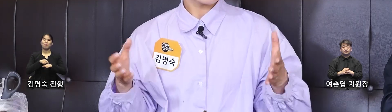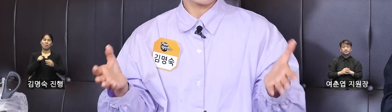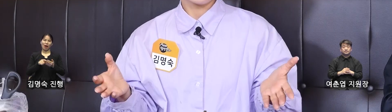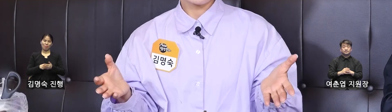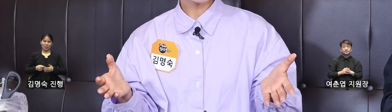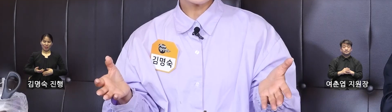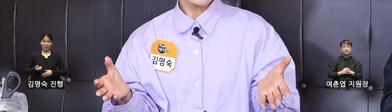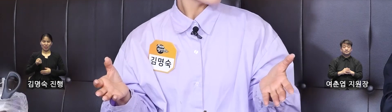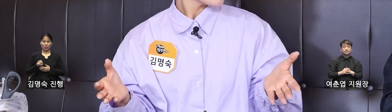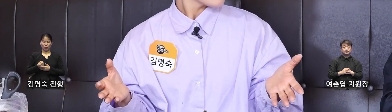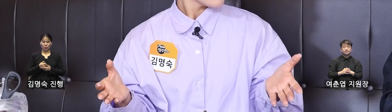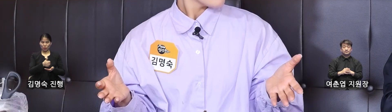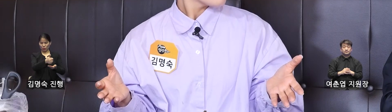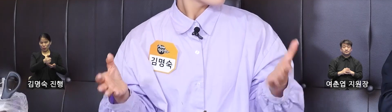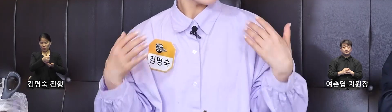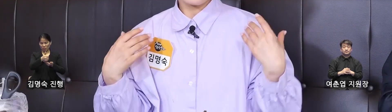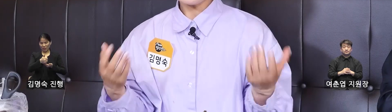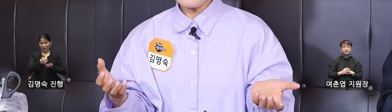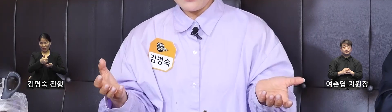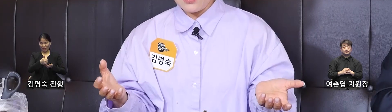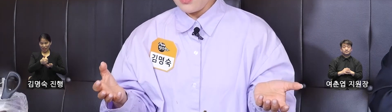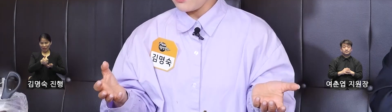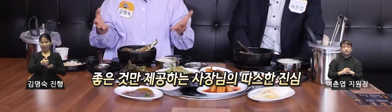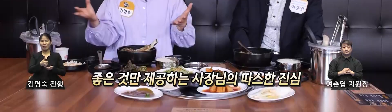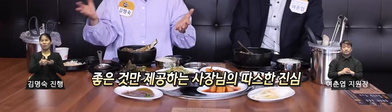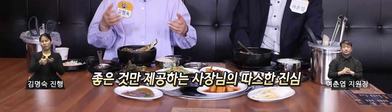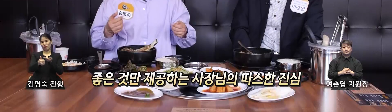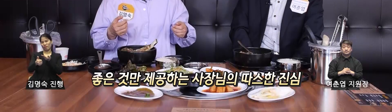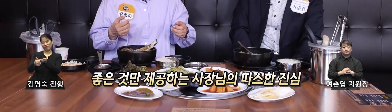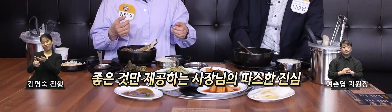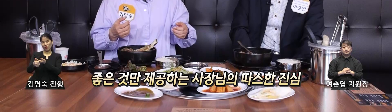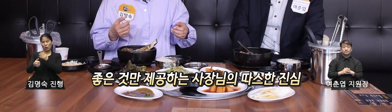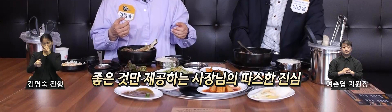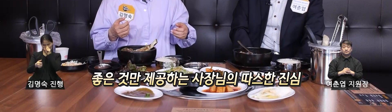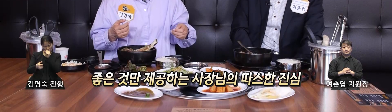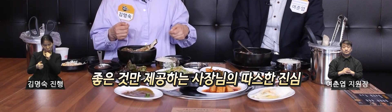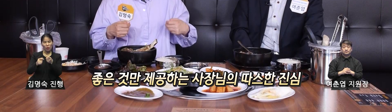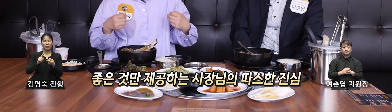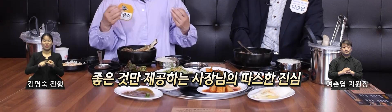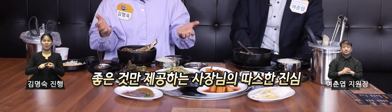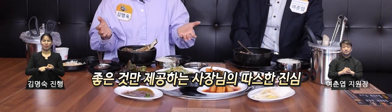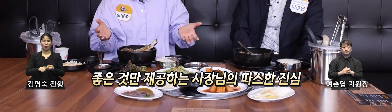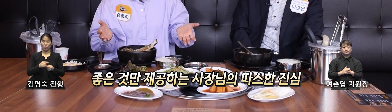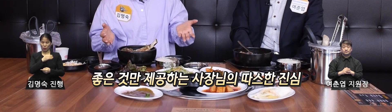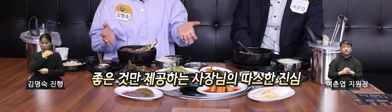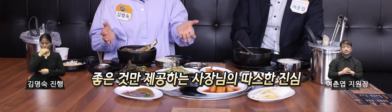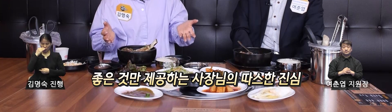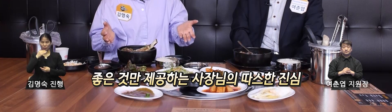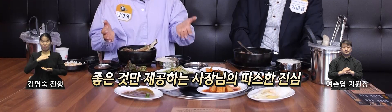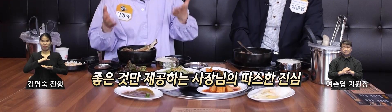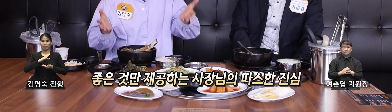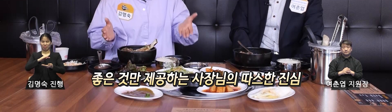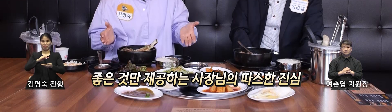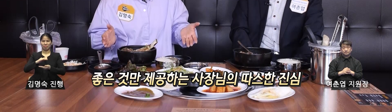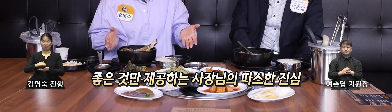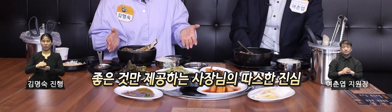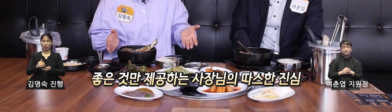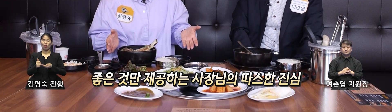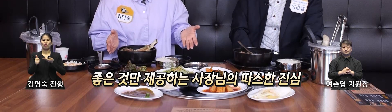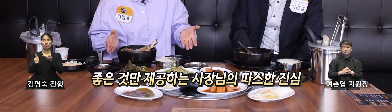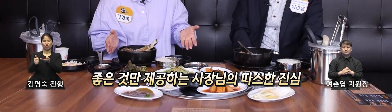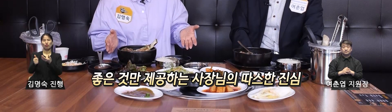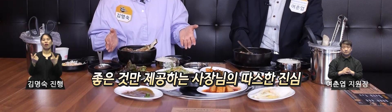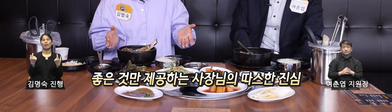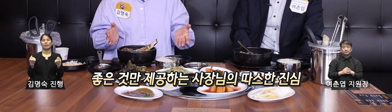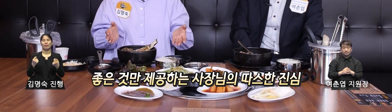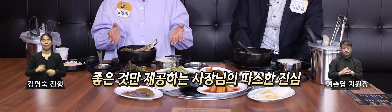마음으로 소비자들한테 우리 손님들에게 좋은 거를 이렇게 제대로 이렇게 제공을 해주시는